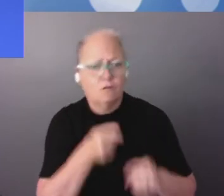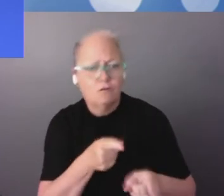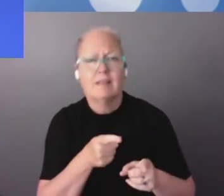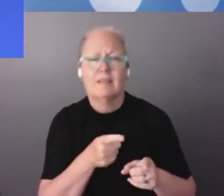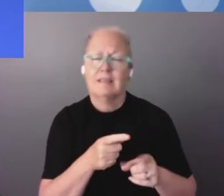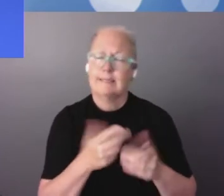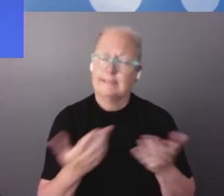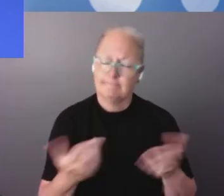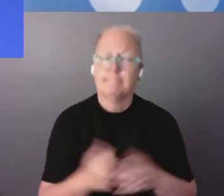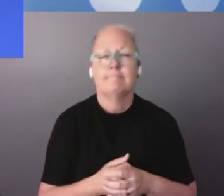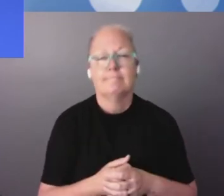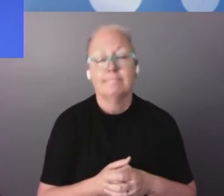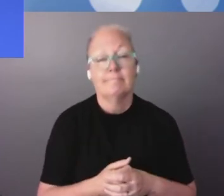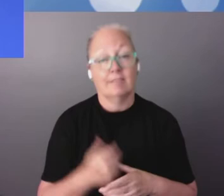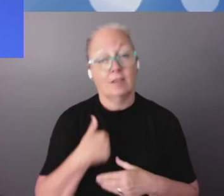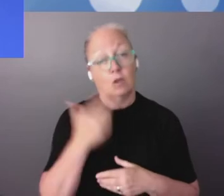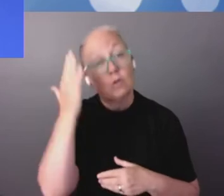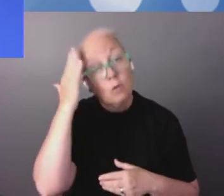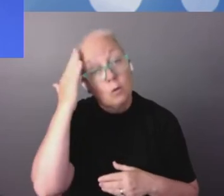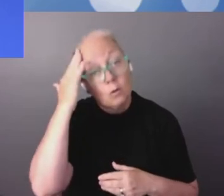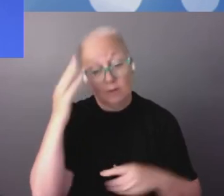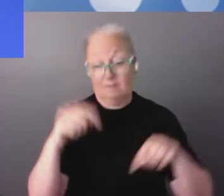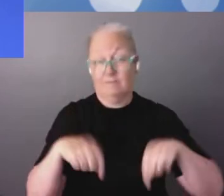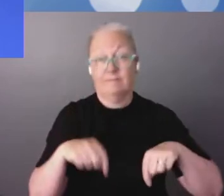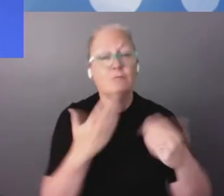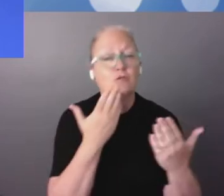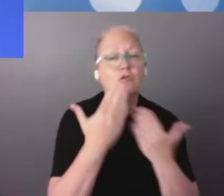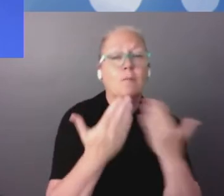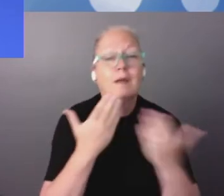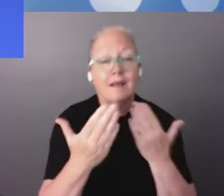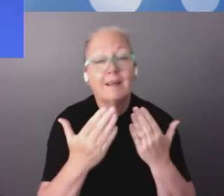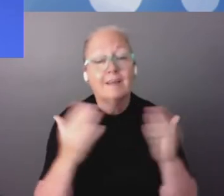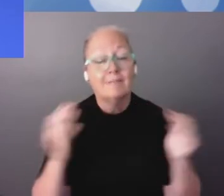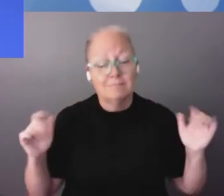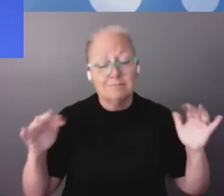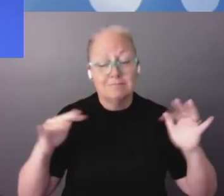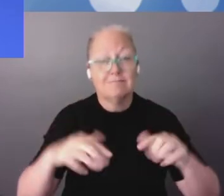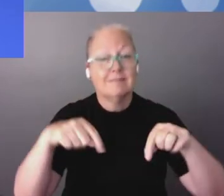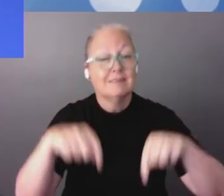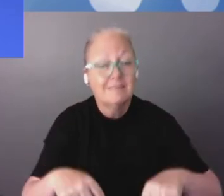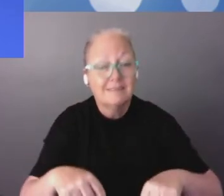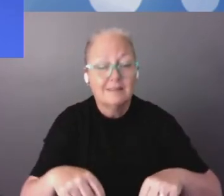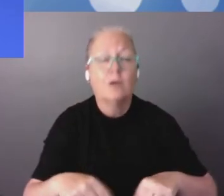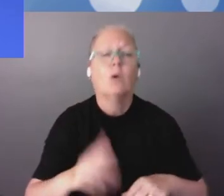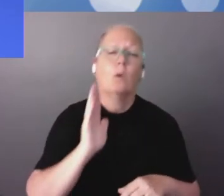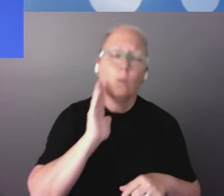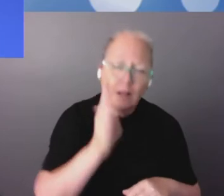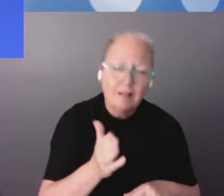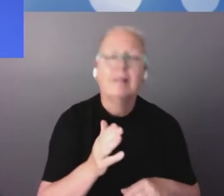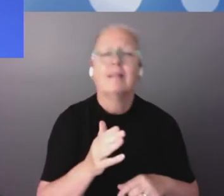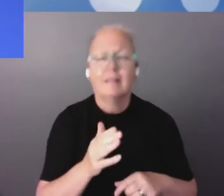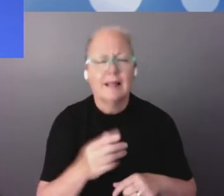Katowice, en Pologne, contribuera à l'élaboration de nouvelles solutions, en même